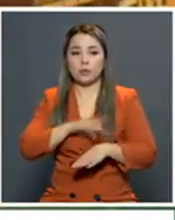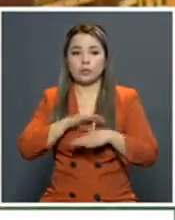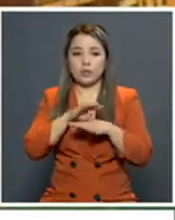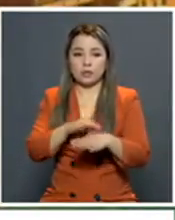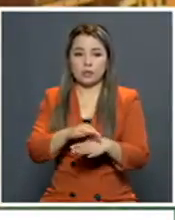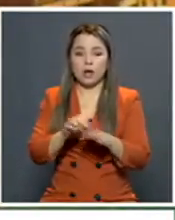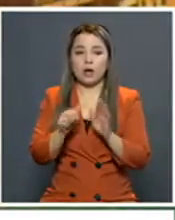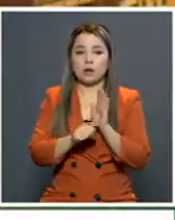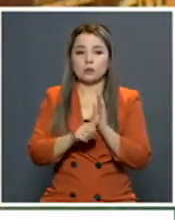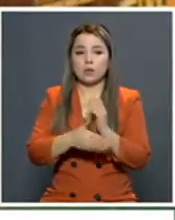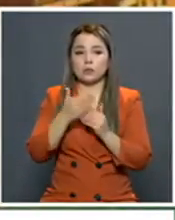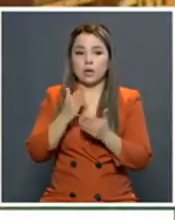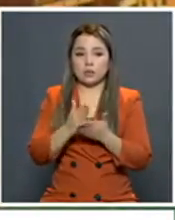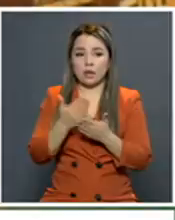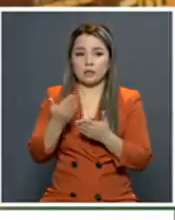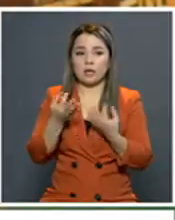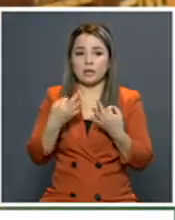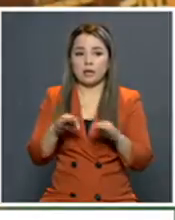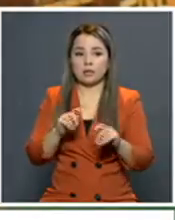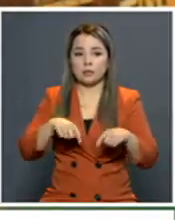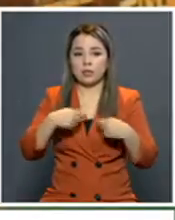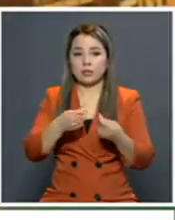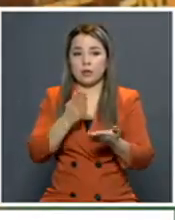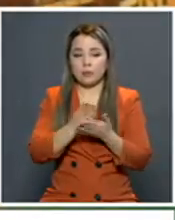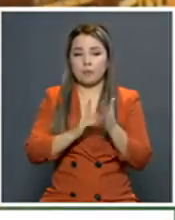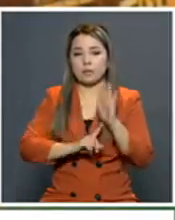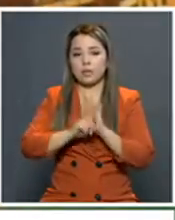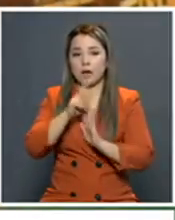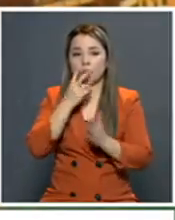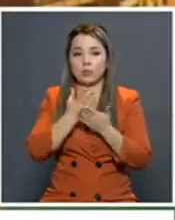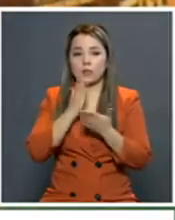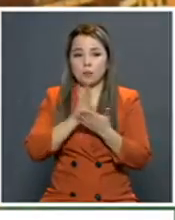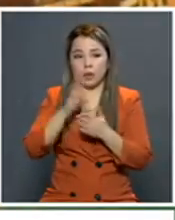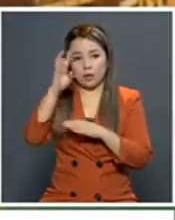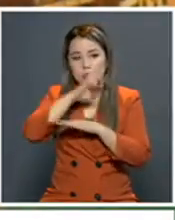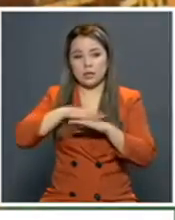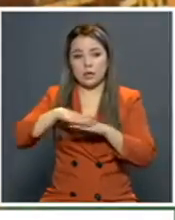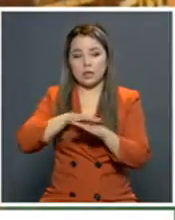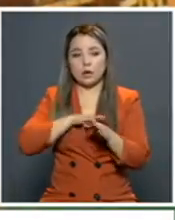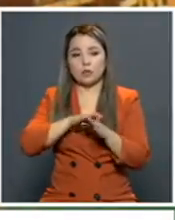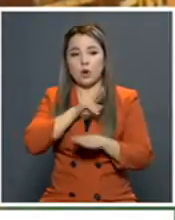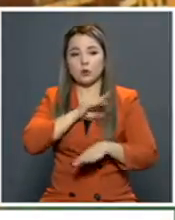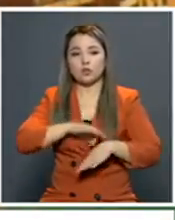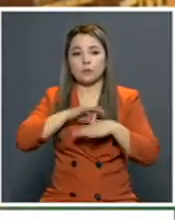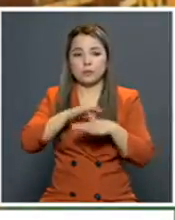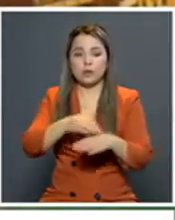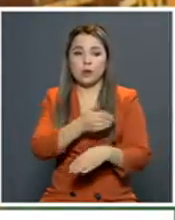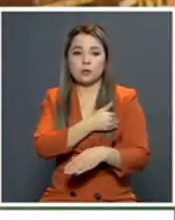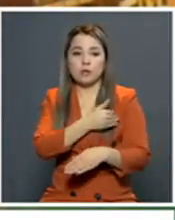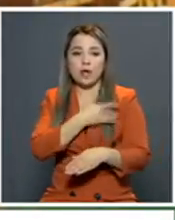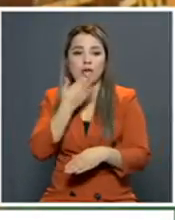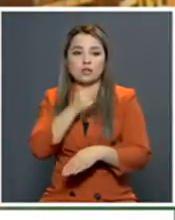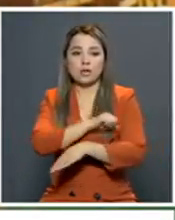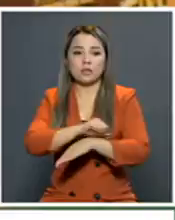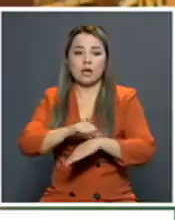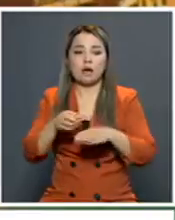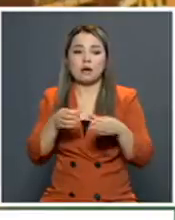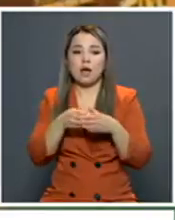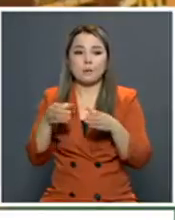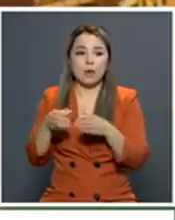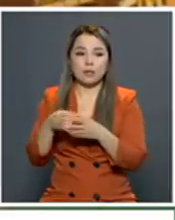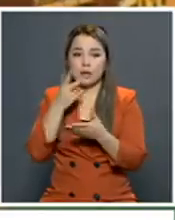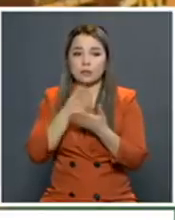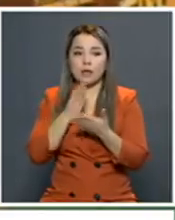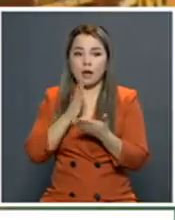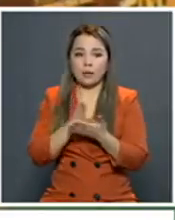үшін 600-ге жуық лицензия берілді. Бұл тек бастамасы ғана. Өйткені елімізде барлау жұмыстарын жүргізуге ниетті шетелдік компанияларда баршылық.